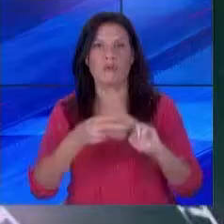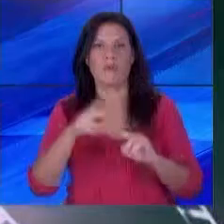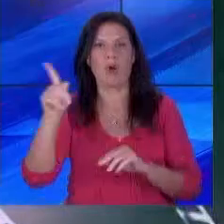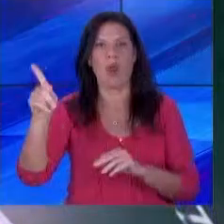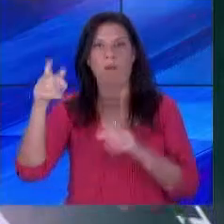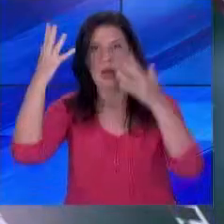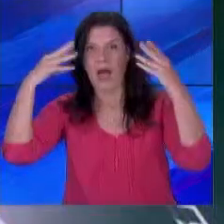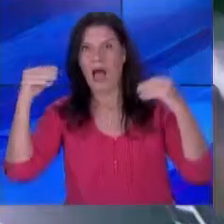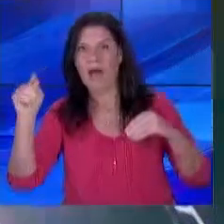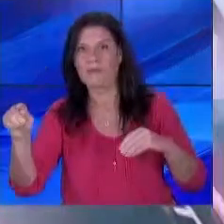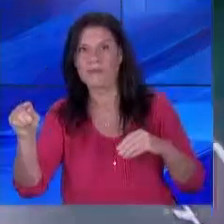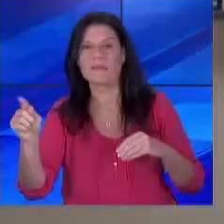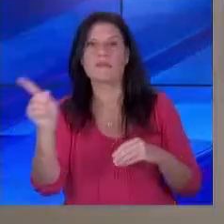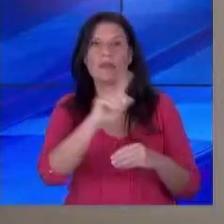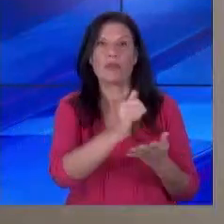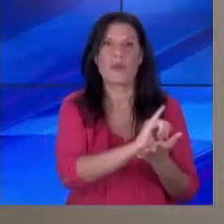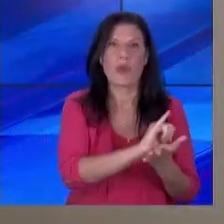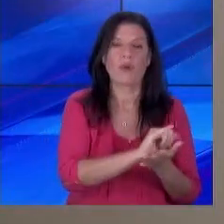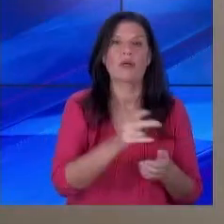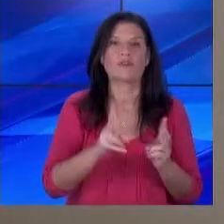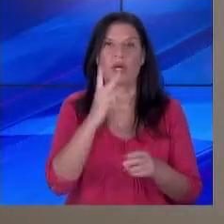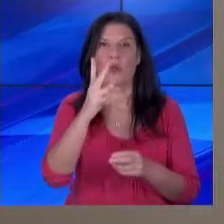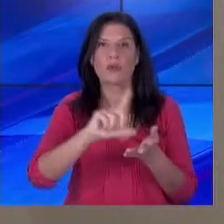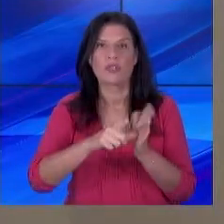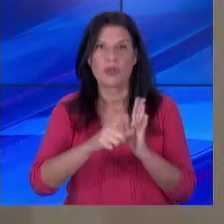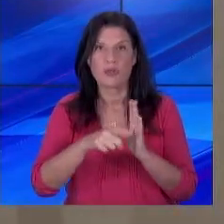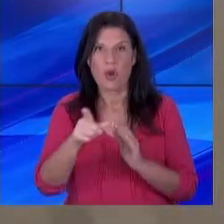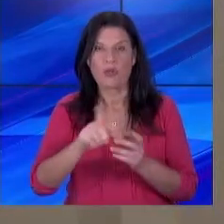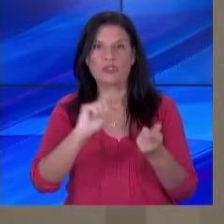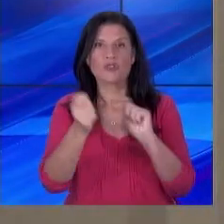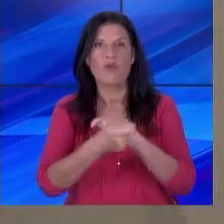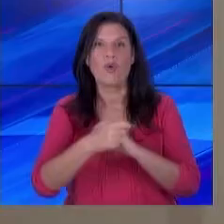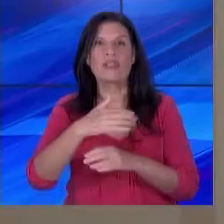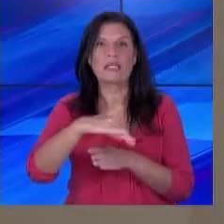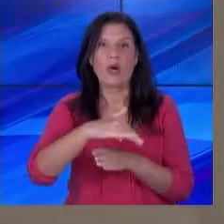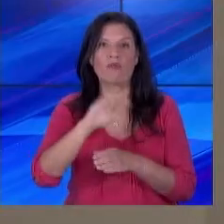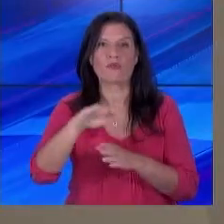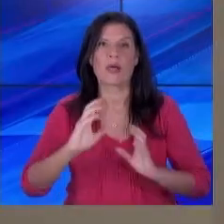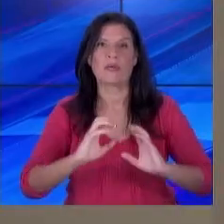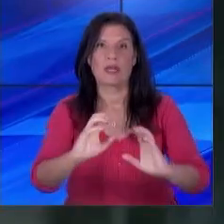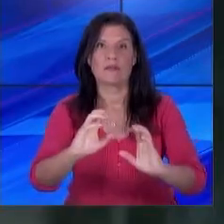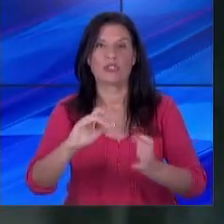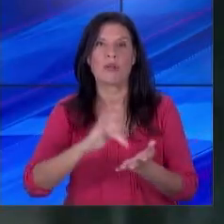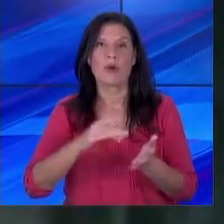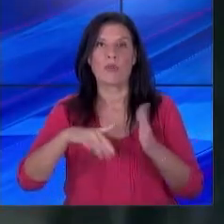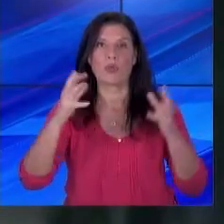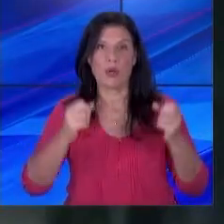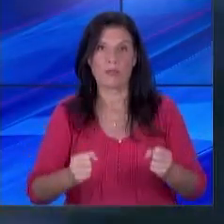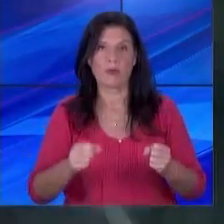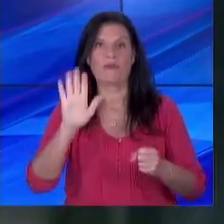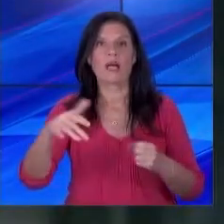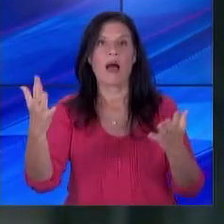אפשר כבר לראות טכנולוגיות שנועדו להפוך את הרחובות והכבישים לבטוחים יותר ואת האוויר לנקי הרבה